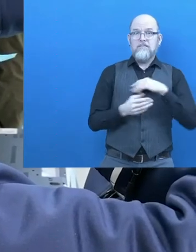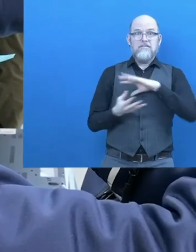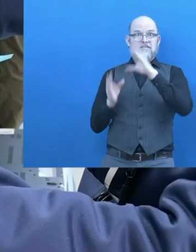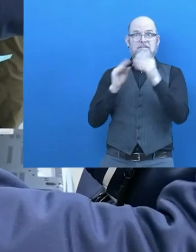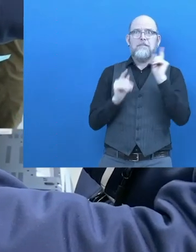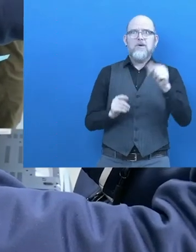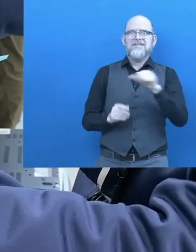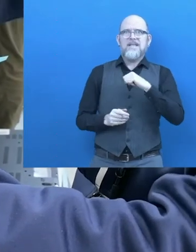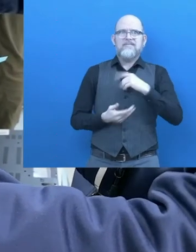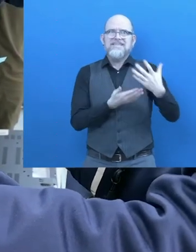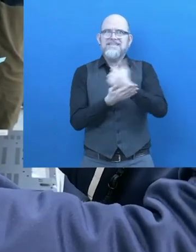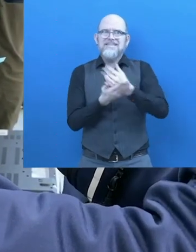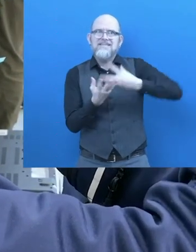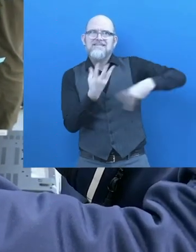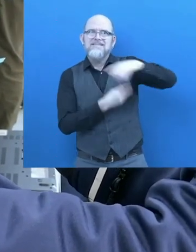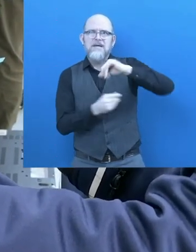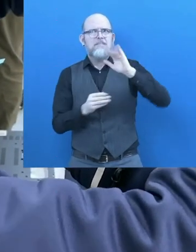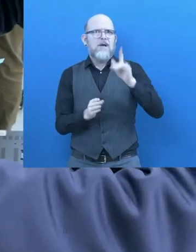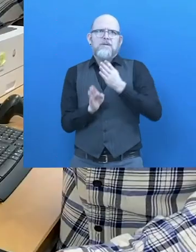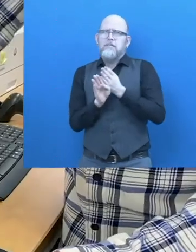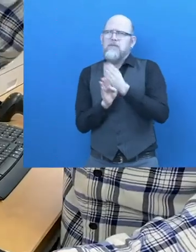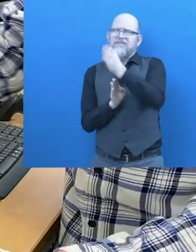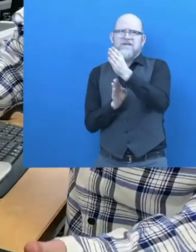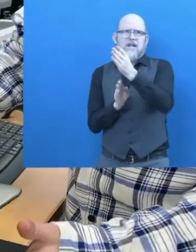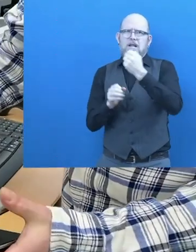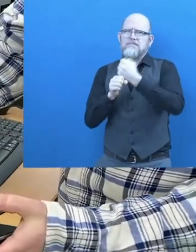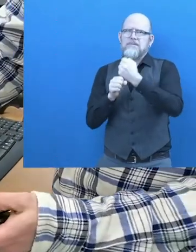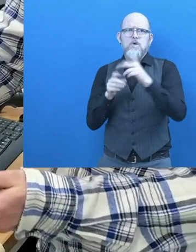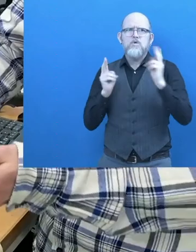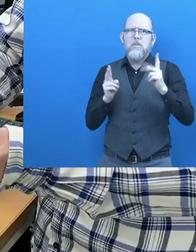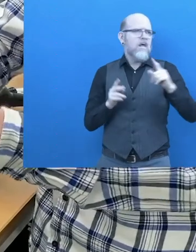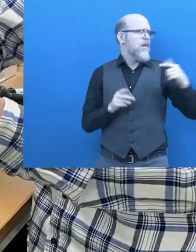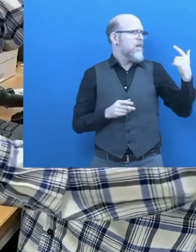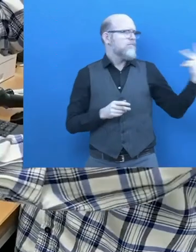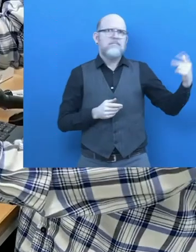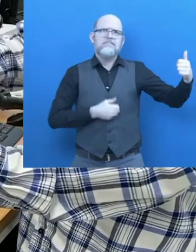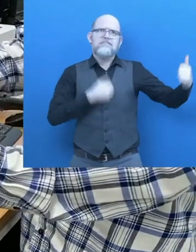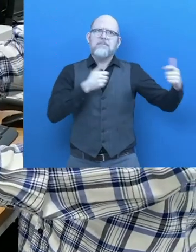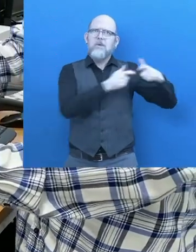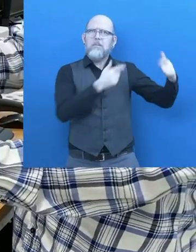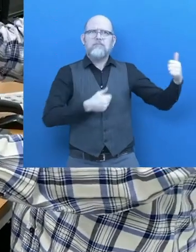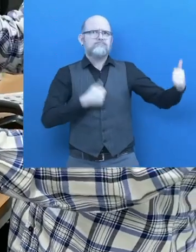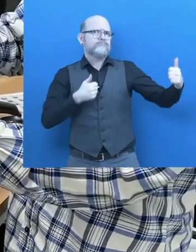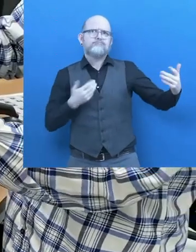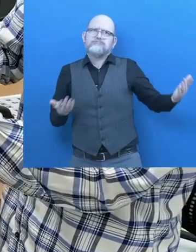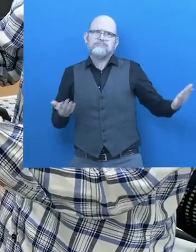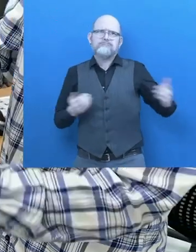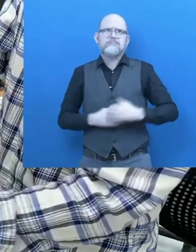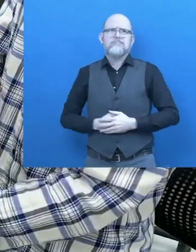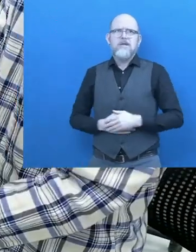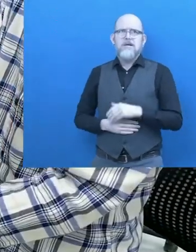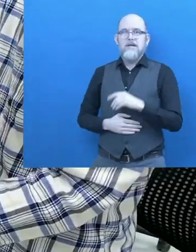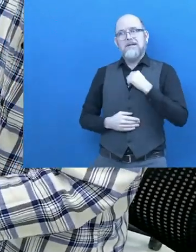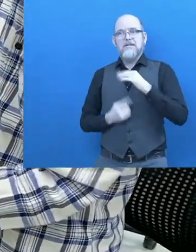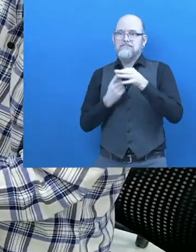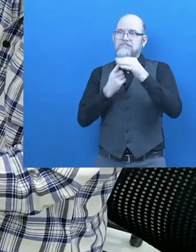Wir finanzieren uns hauptsächlich durch unsere eigene Leistung. Aus diesem Grund müssen wir genauso professionell sein wie unsere normalen,